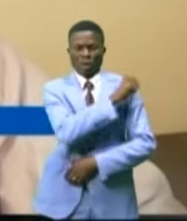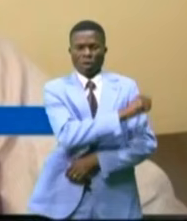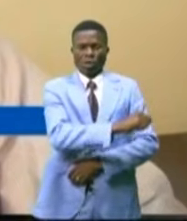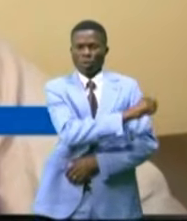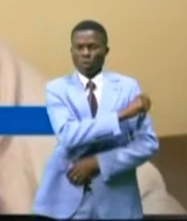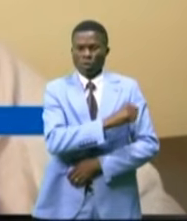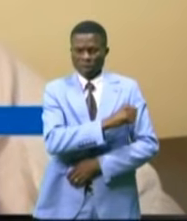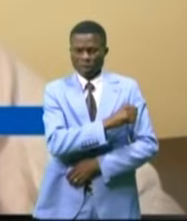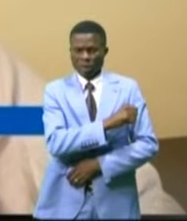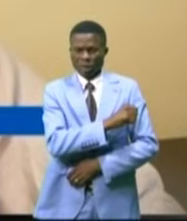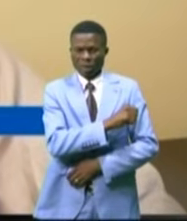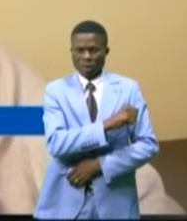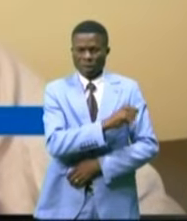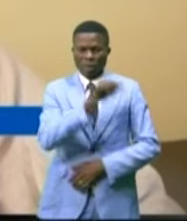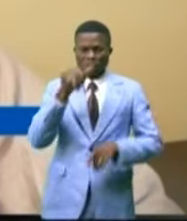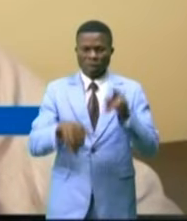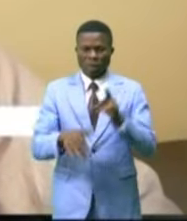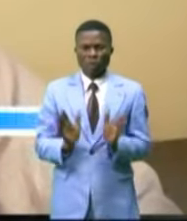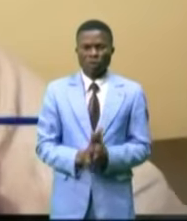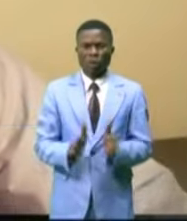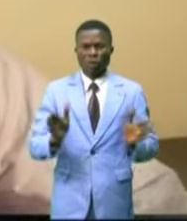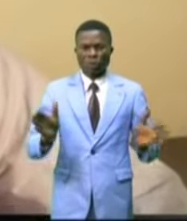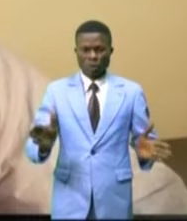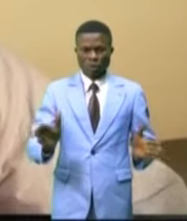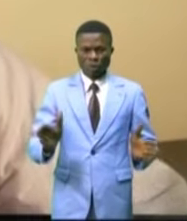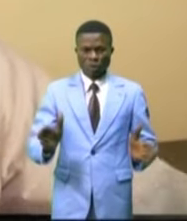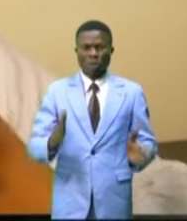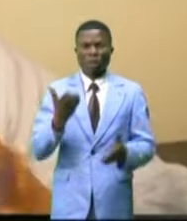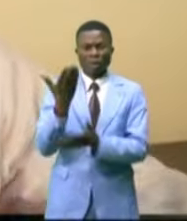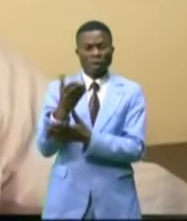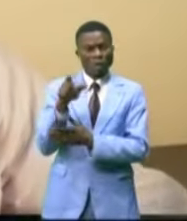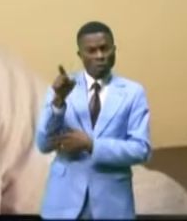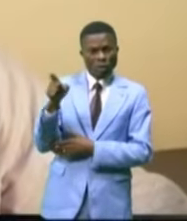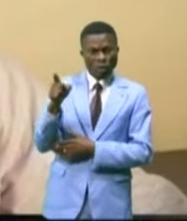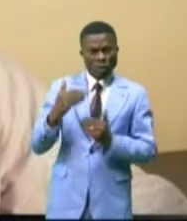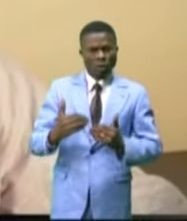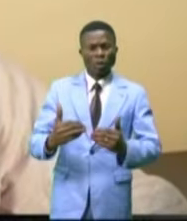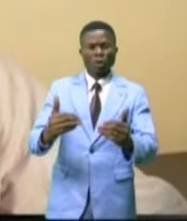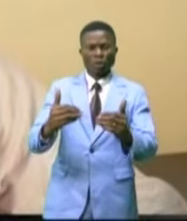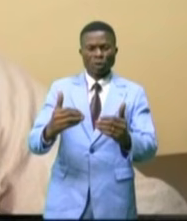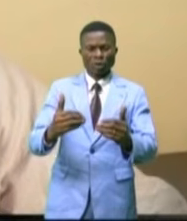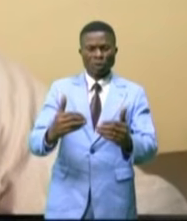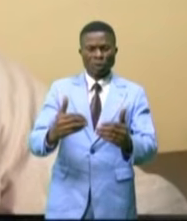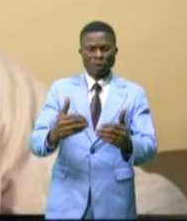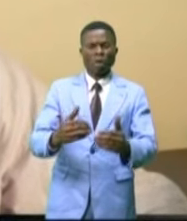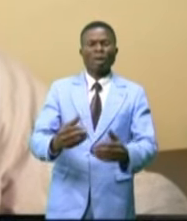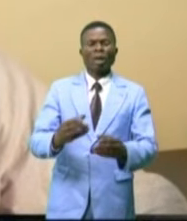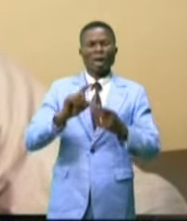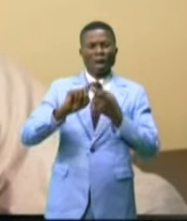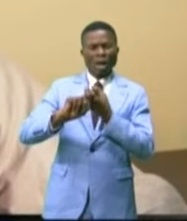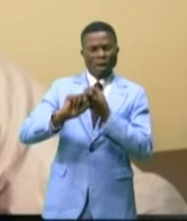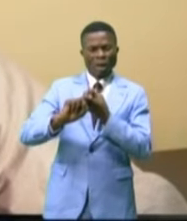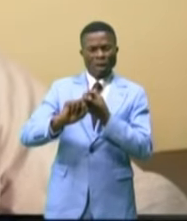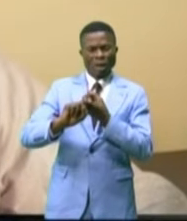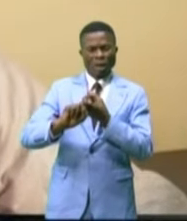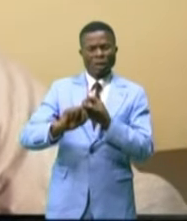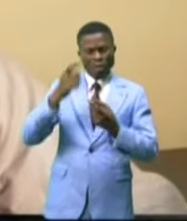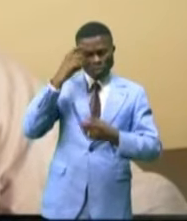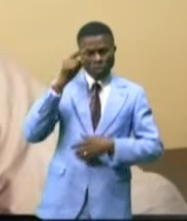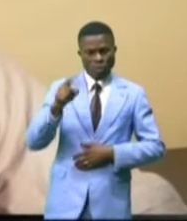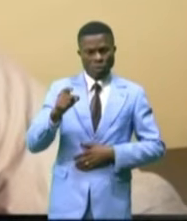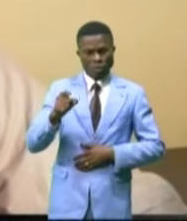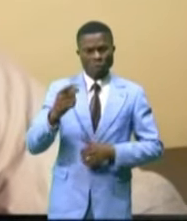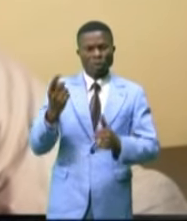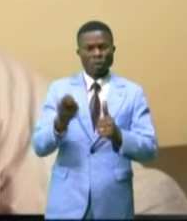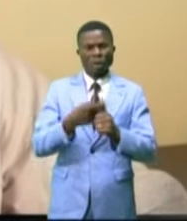d'ugtinabya au secrétaire général je lui demanderai de continuer à mériter la confiance que nous plaçons en lui